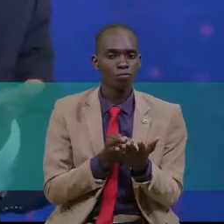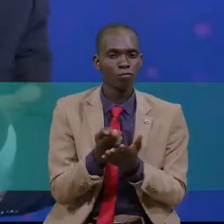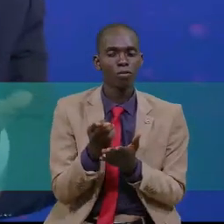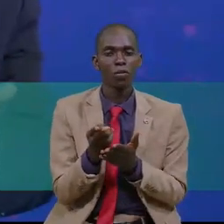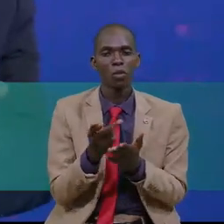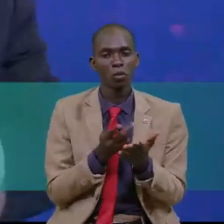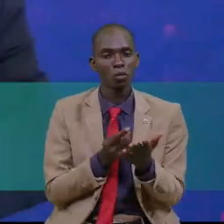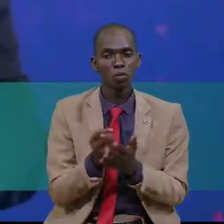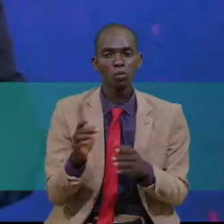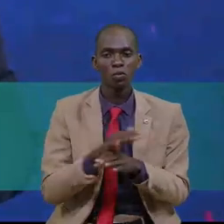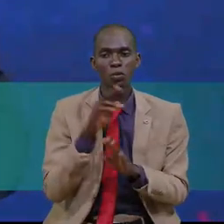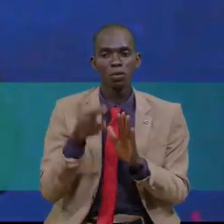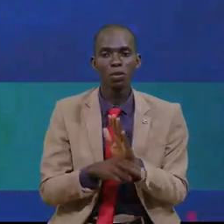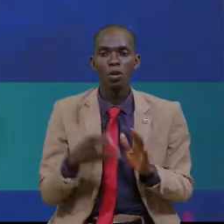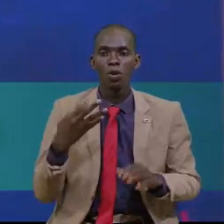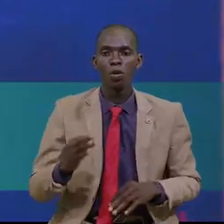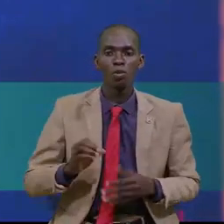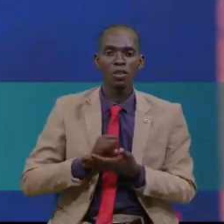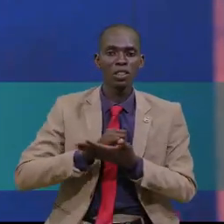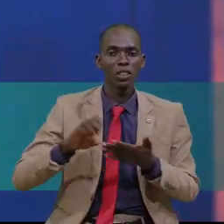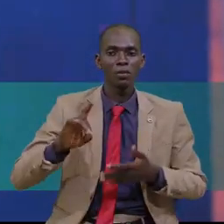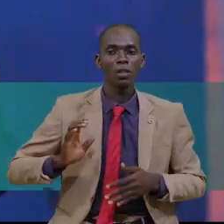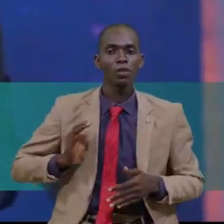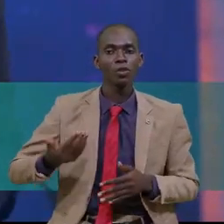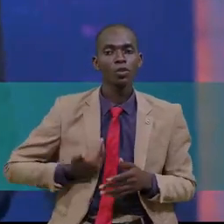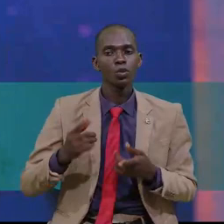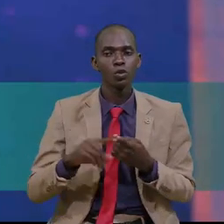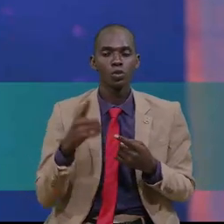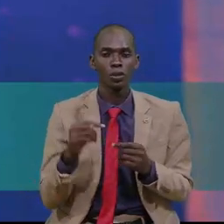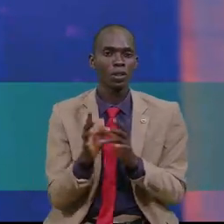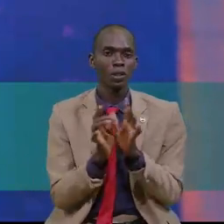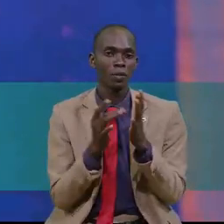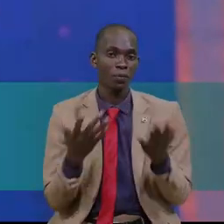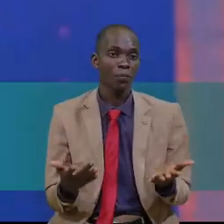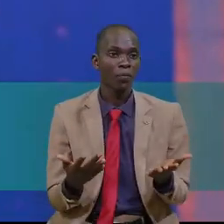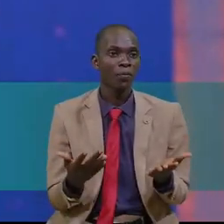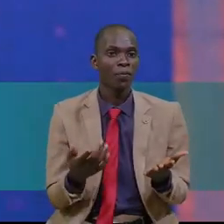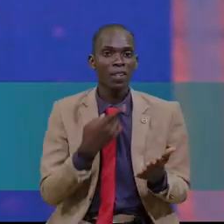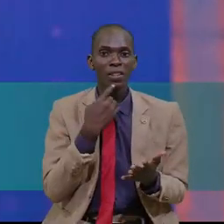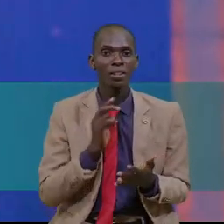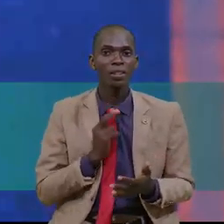franchise des âmes sanctifiées à l'égard des Écritures.